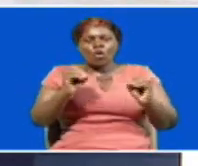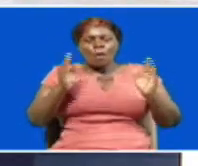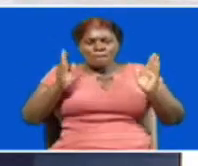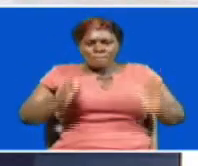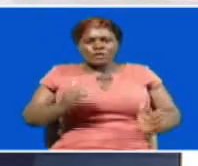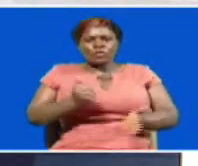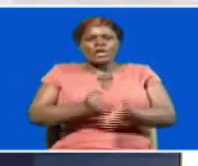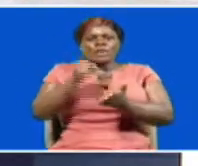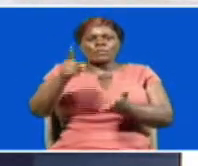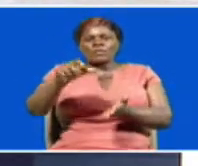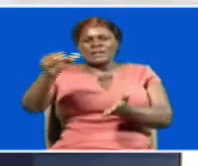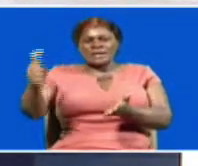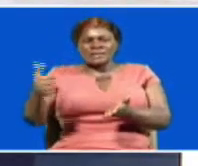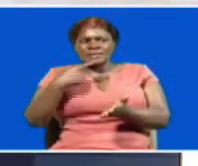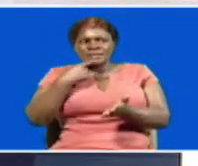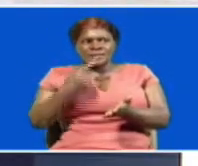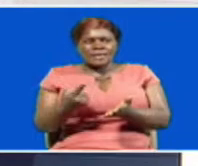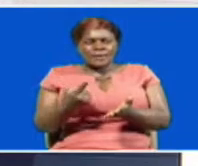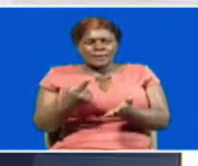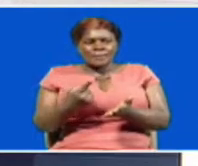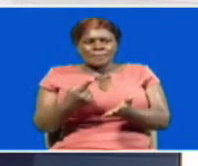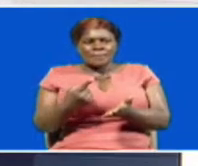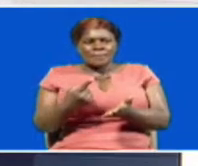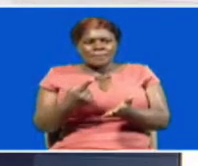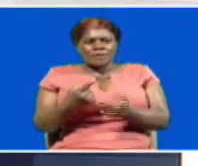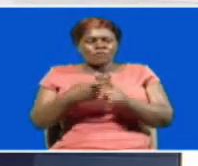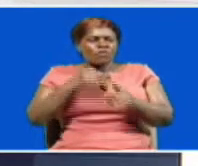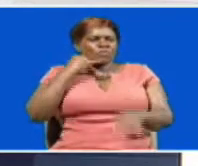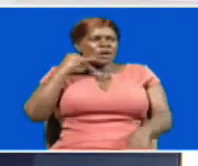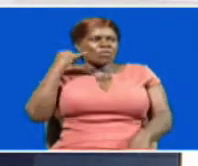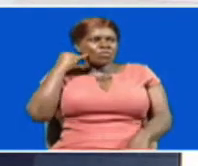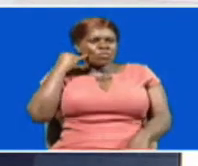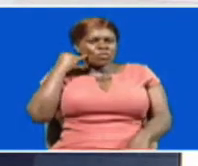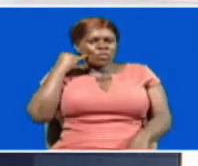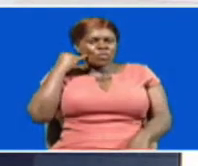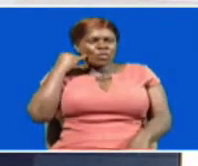amekusaidia. Mwingine anasema ni Hamisi Ombasa kutoka Nakuru. Hiyo ina maana